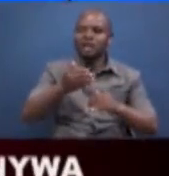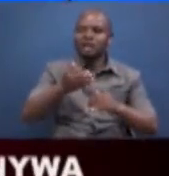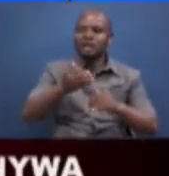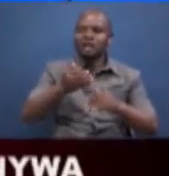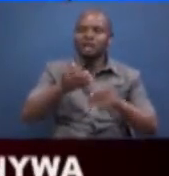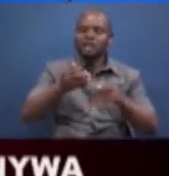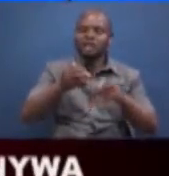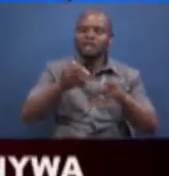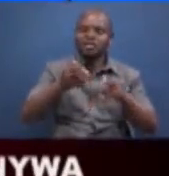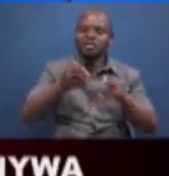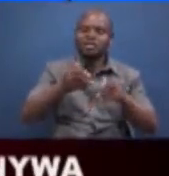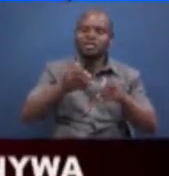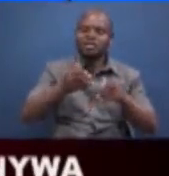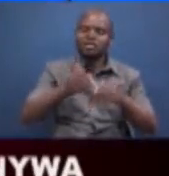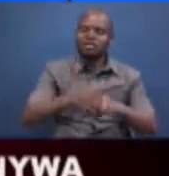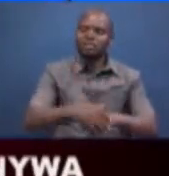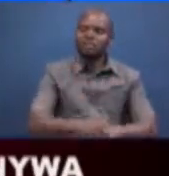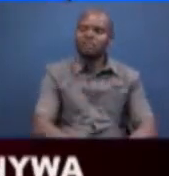kukoma.